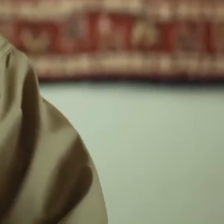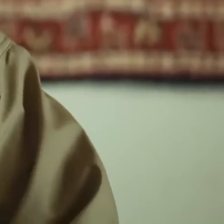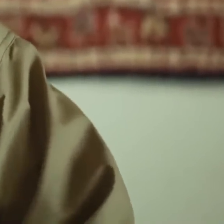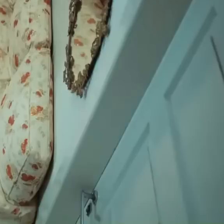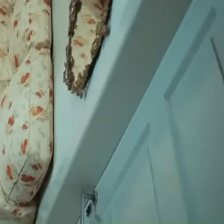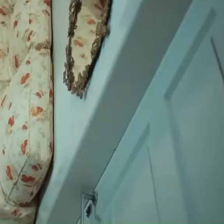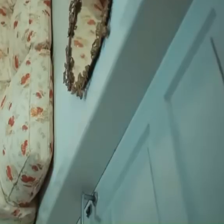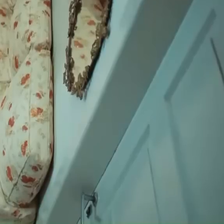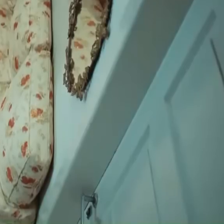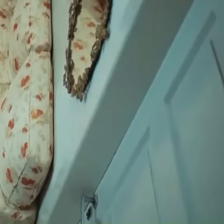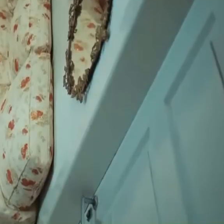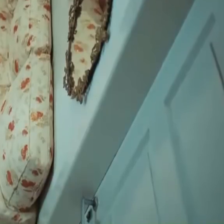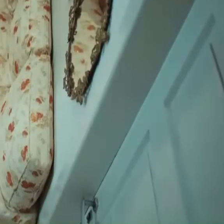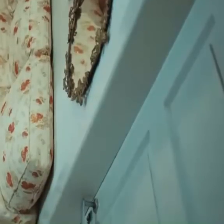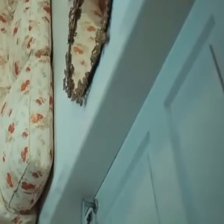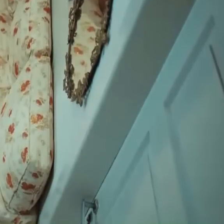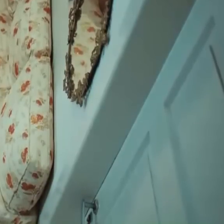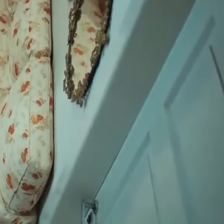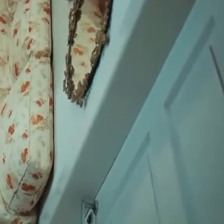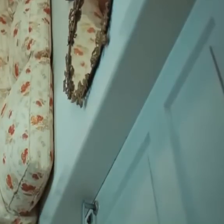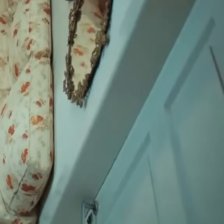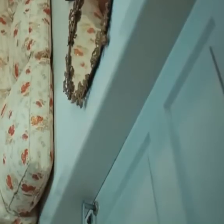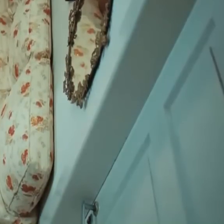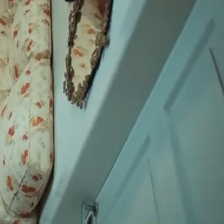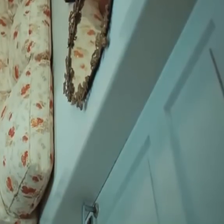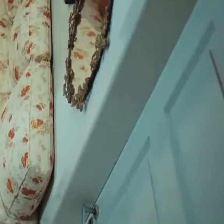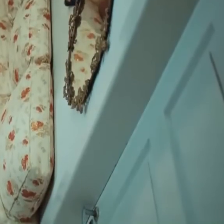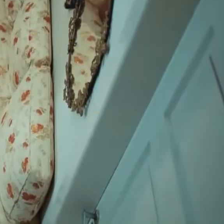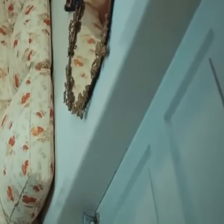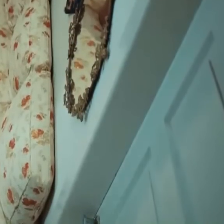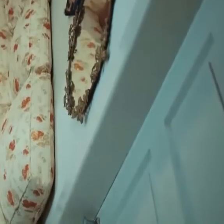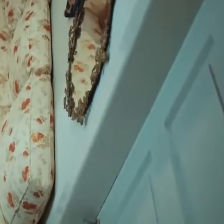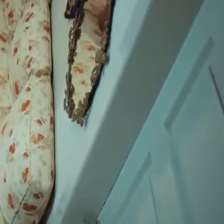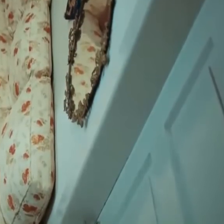Daha fazla oturamadan kalktı, başına kasketini takarak kapıya yöneldi.